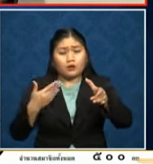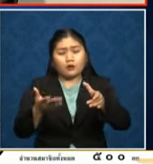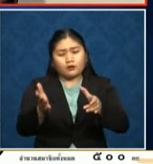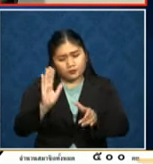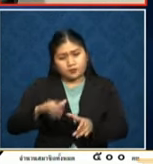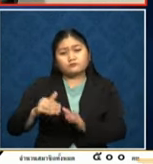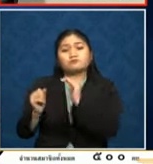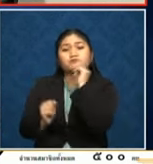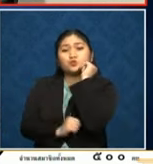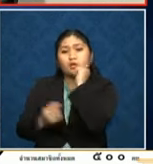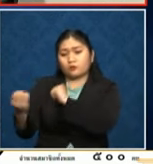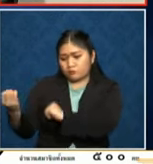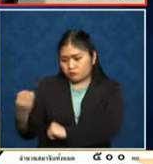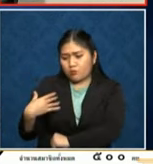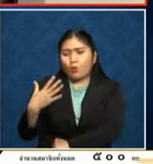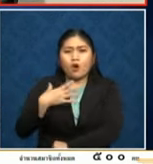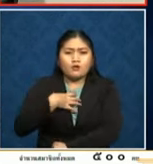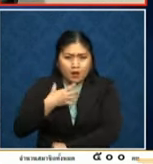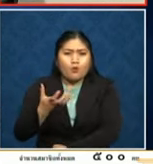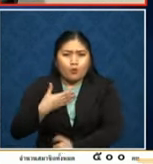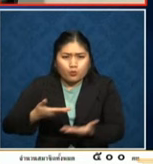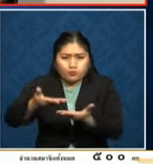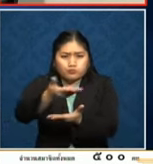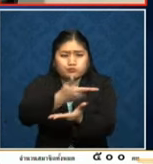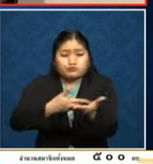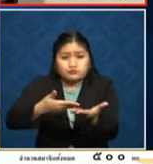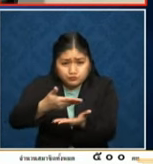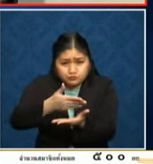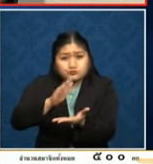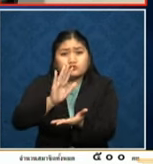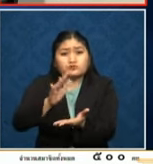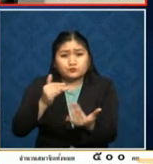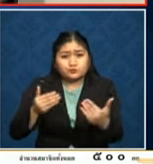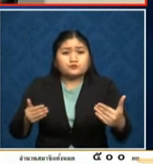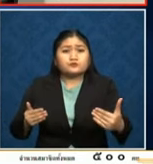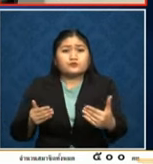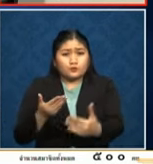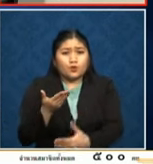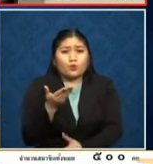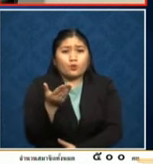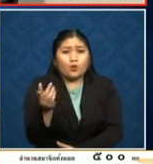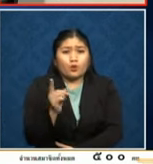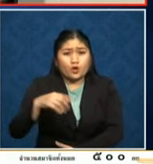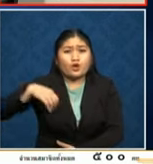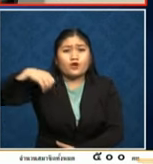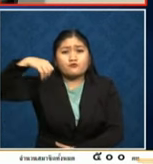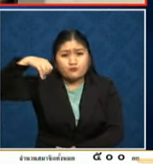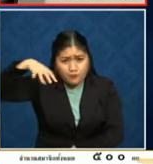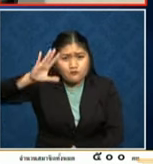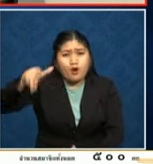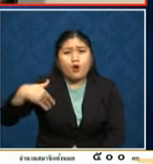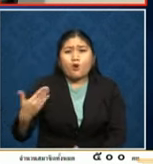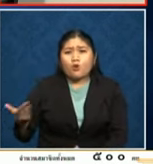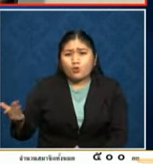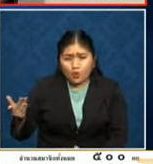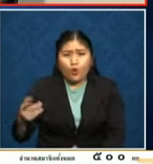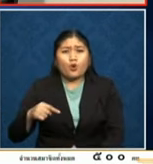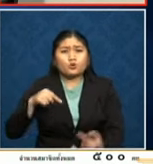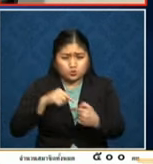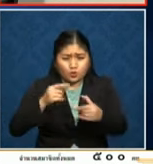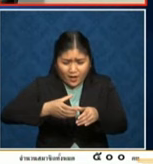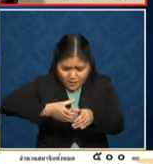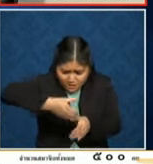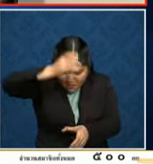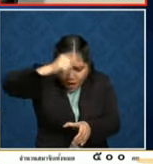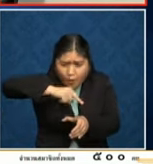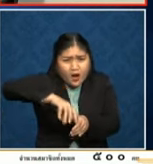มายังดิฉันให้ช่วยนำเรื่องนี้มาหารือกับท่านประธานสภานะคะขอให้การไฟฟ้าส่วนภูมิภาคได้ช่วยเข้ามารื้อถอนเส